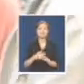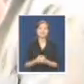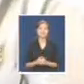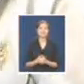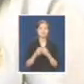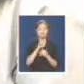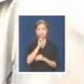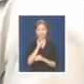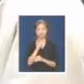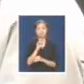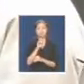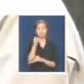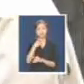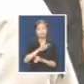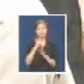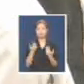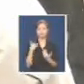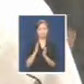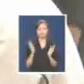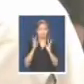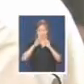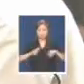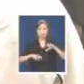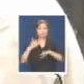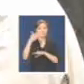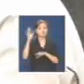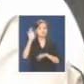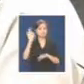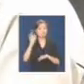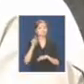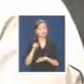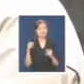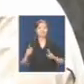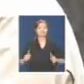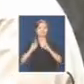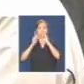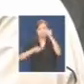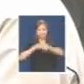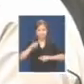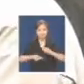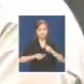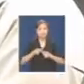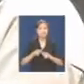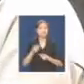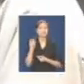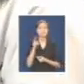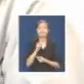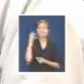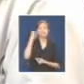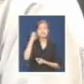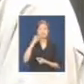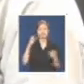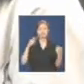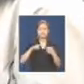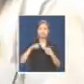ครับร้านร้านหงษ์ฟ้าก็เป็นสัญลักษณ์ของประถมคณิตก็ไปทำซึ่งจะใช้ทางที่